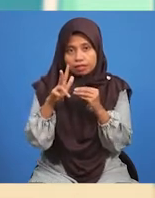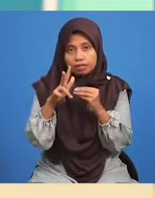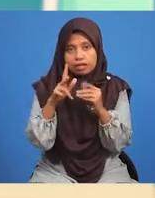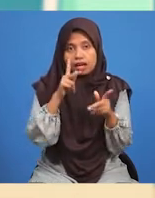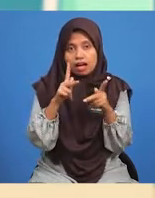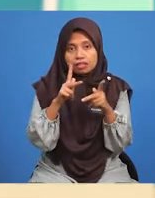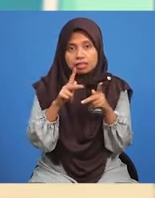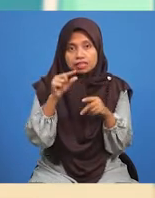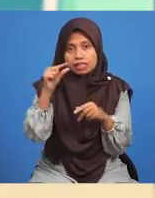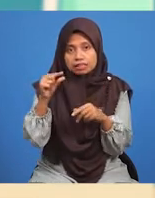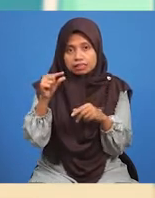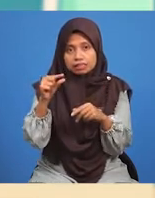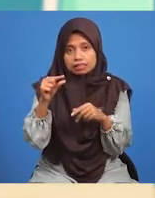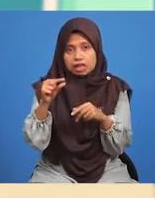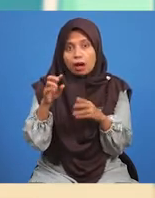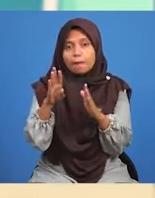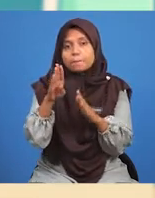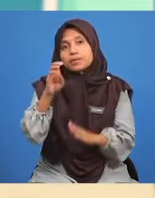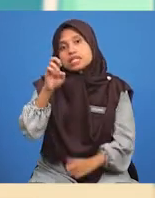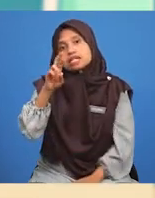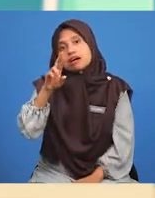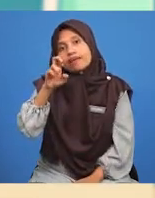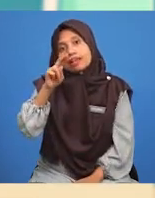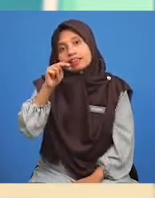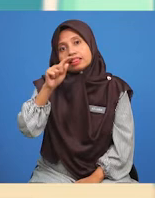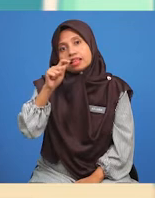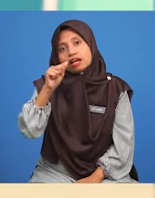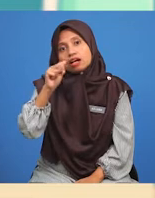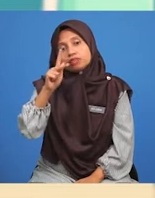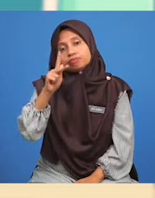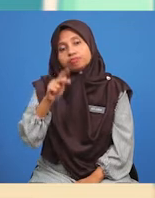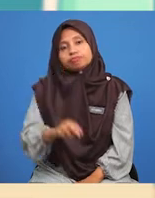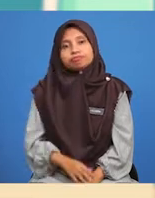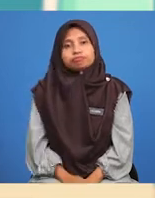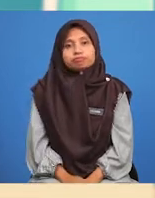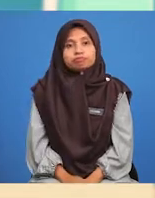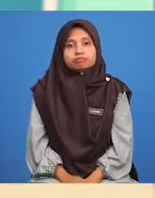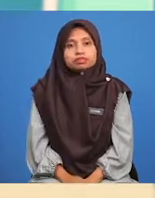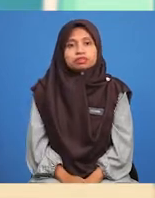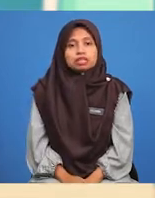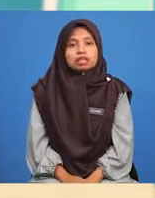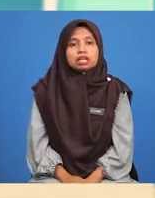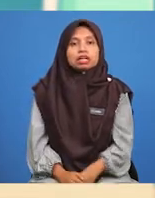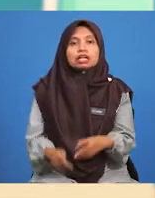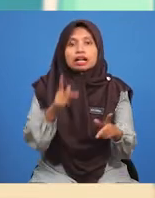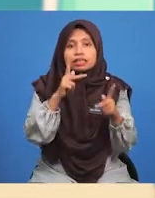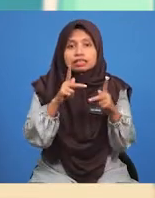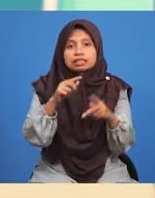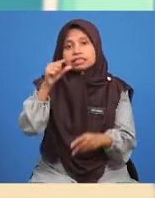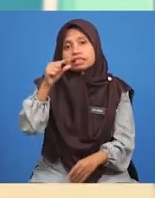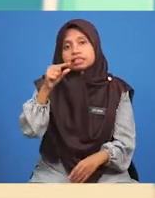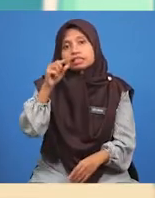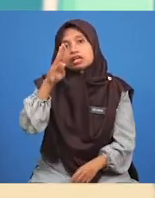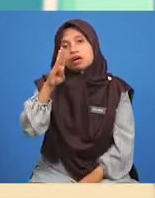ketiga, kata ganda berentak. Boleh ulang semula, murid-murid? Ya,